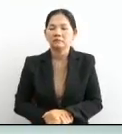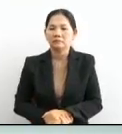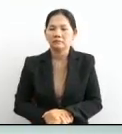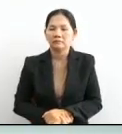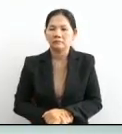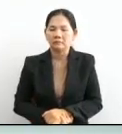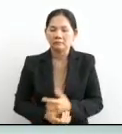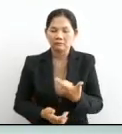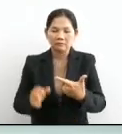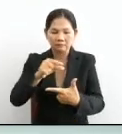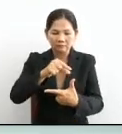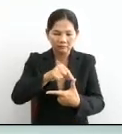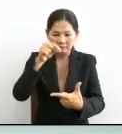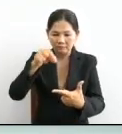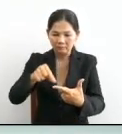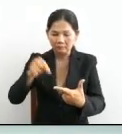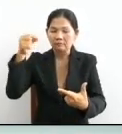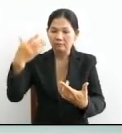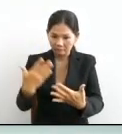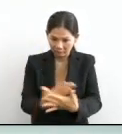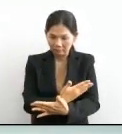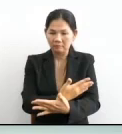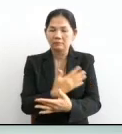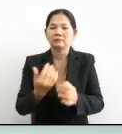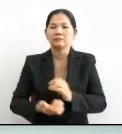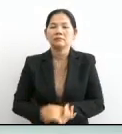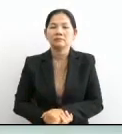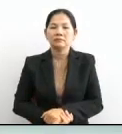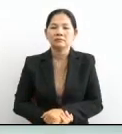chia chùm rớ thơm mấy